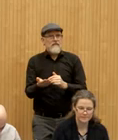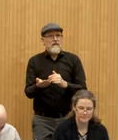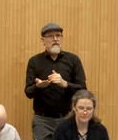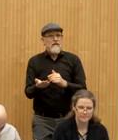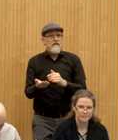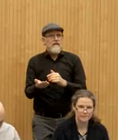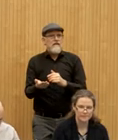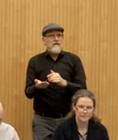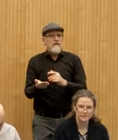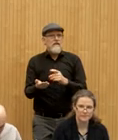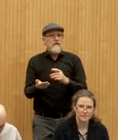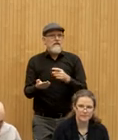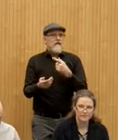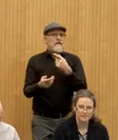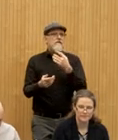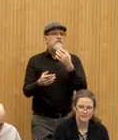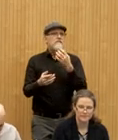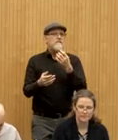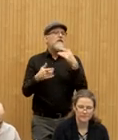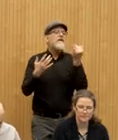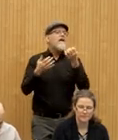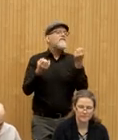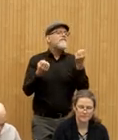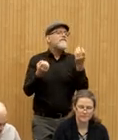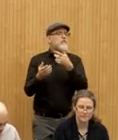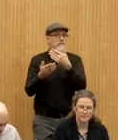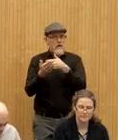Ich habe noch eine Frage.